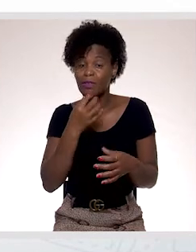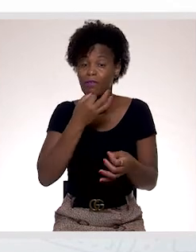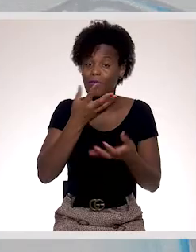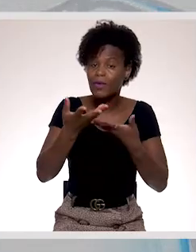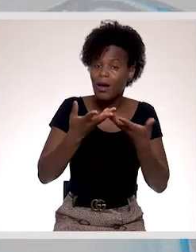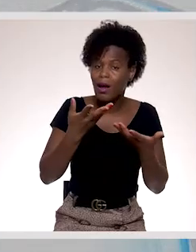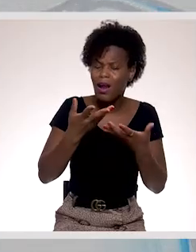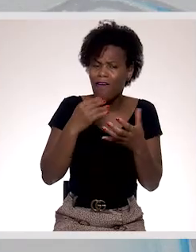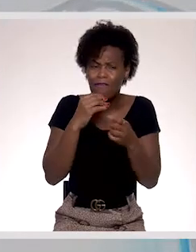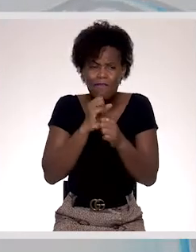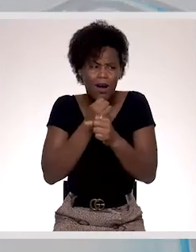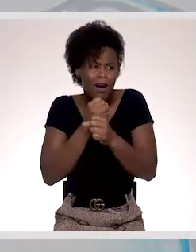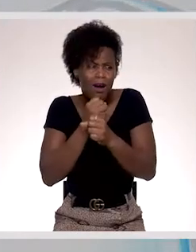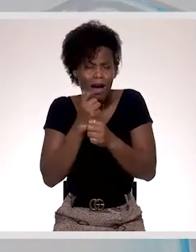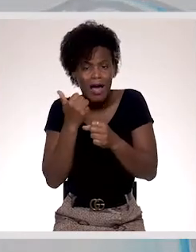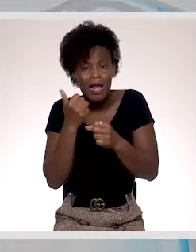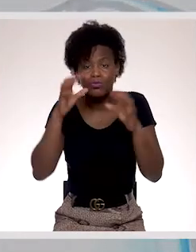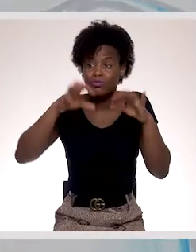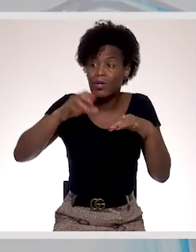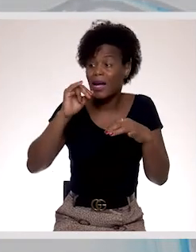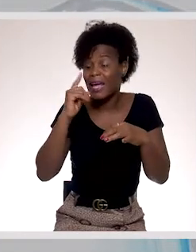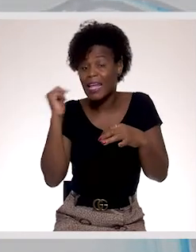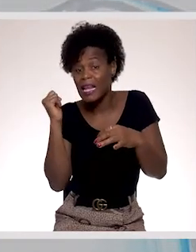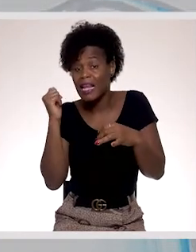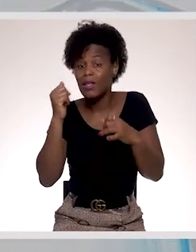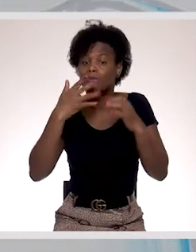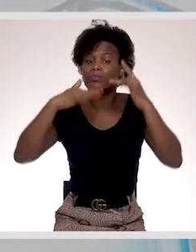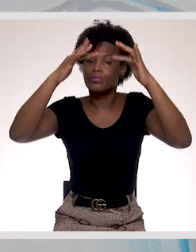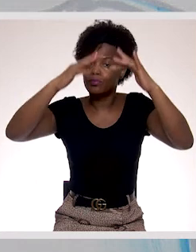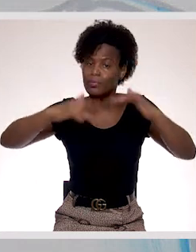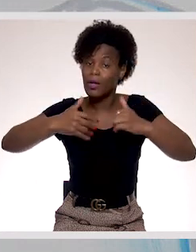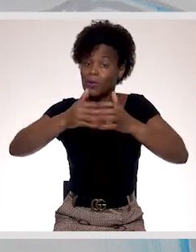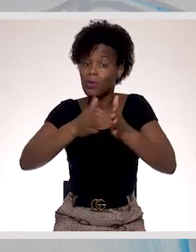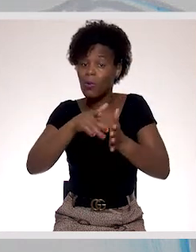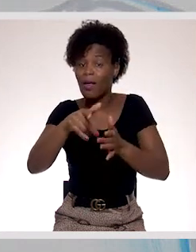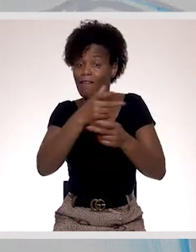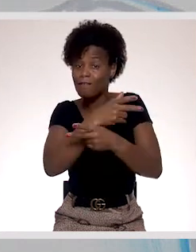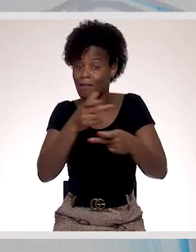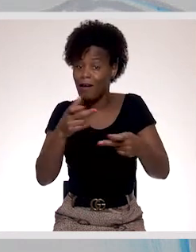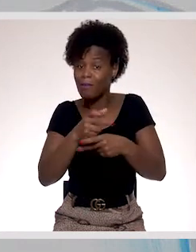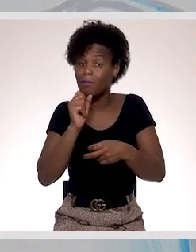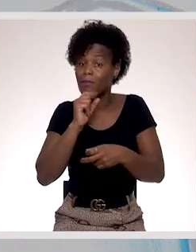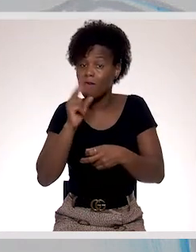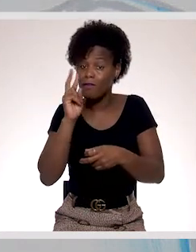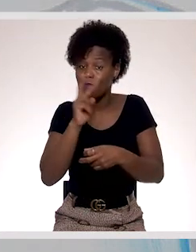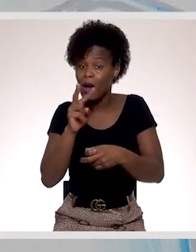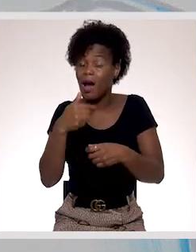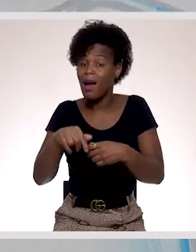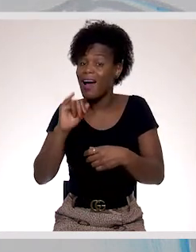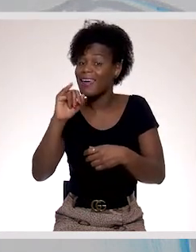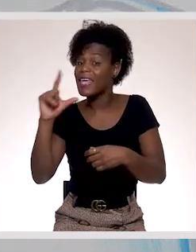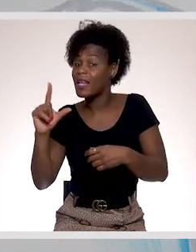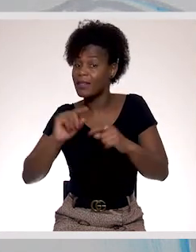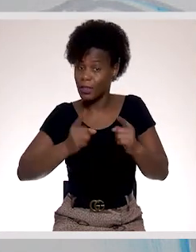dialogue, il fait froid, il pleut, il neige. Toutes ces phrases, tu peux voir qu'il existe un « il » au